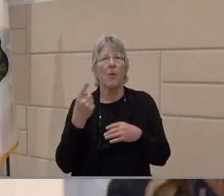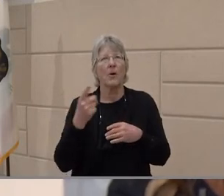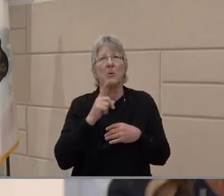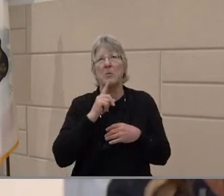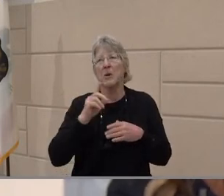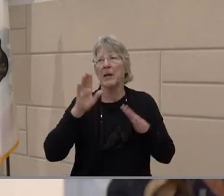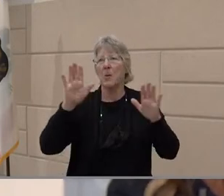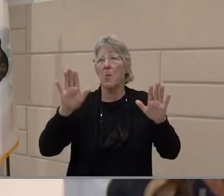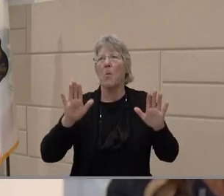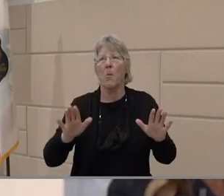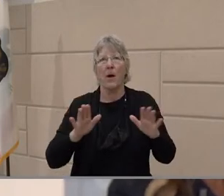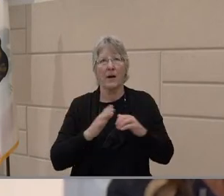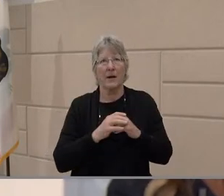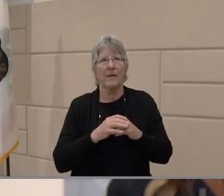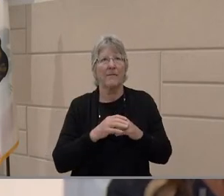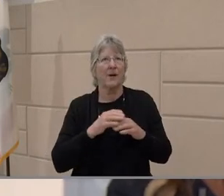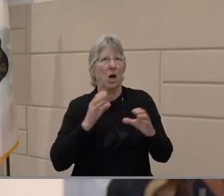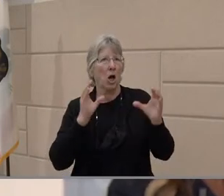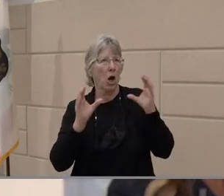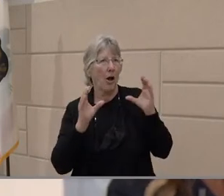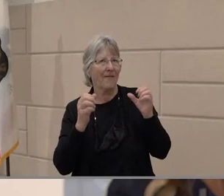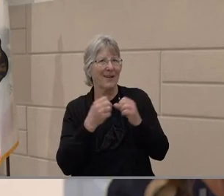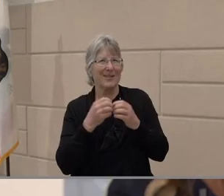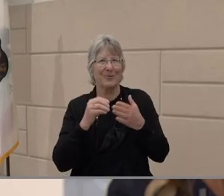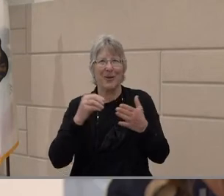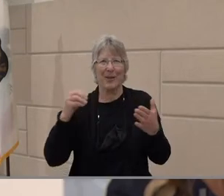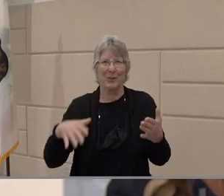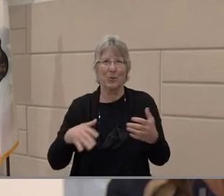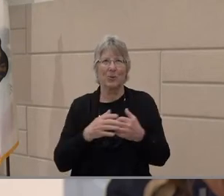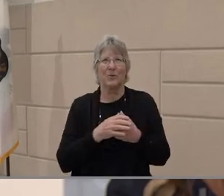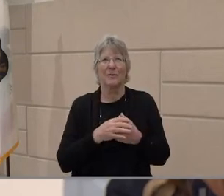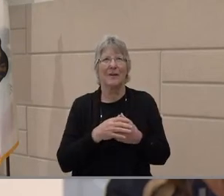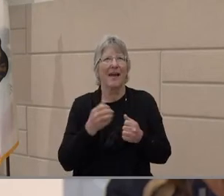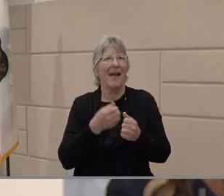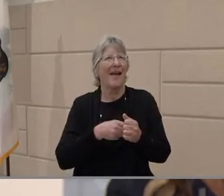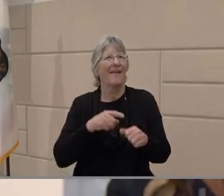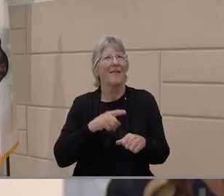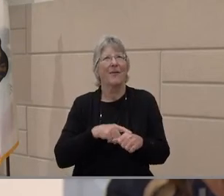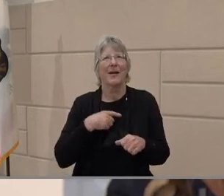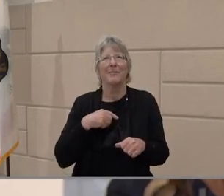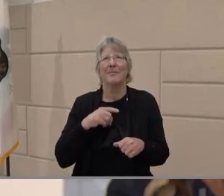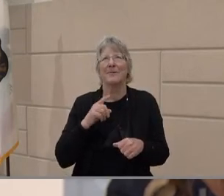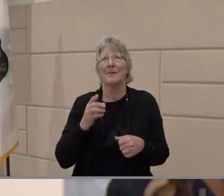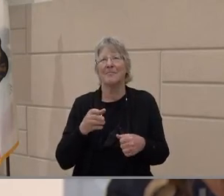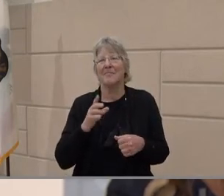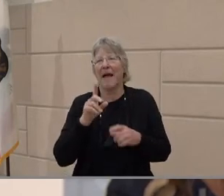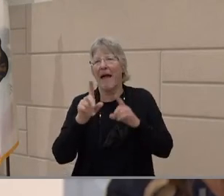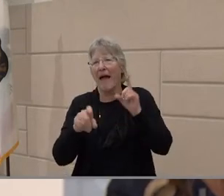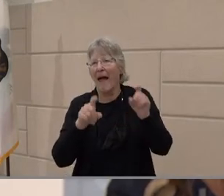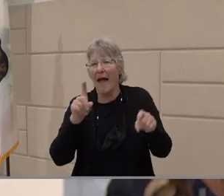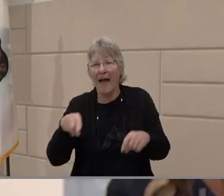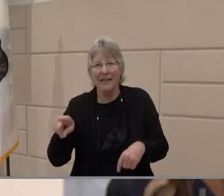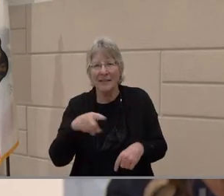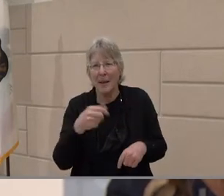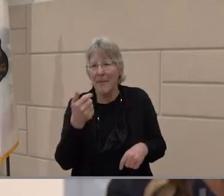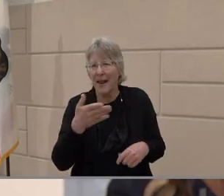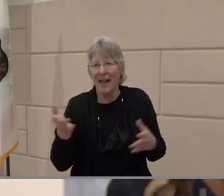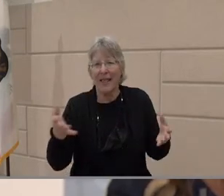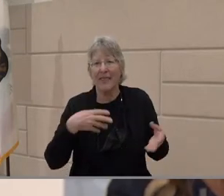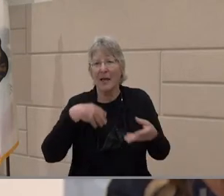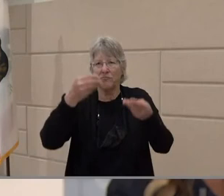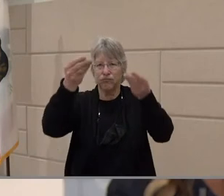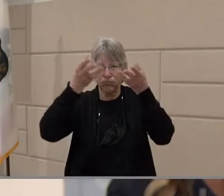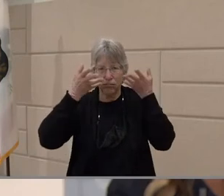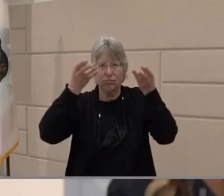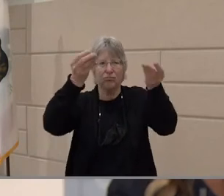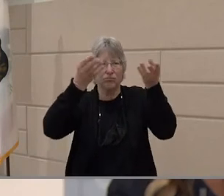เอาไว้ได้เยิ้งบานทุกการสนทนาจุ่มนั่งเสาร์บะเยิ้งนบเป้ได้เยิ้งสู้สมโนใบเกมวยกีต